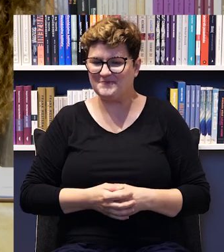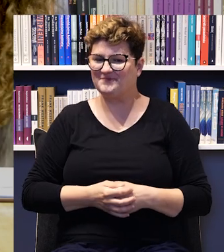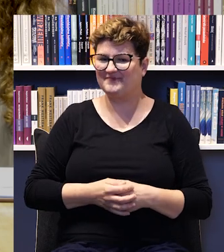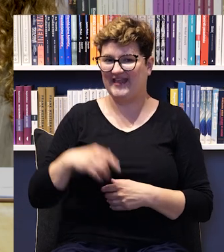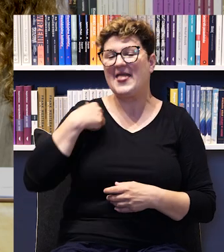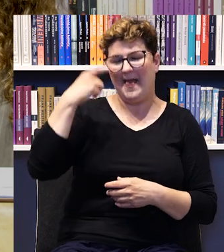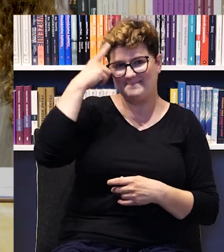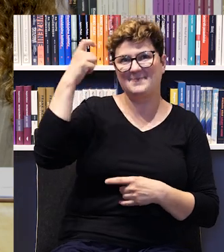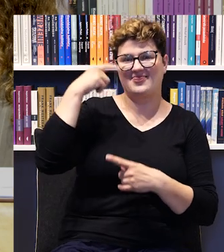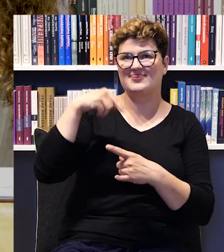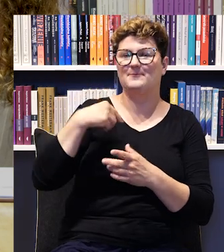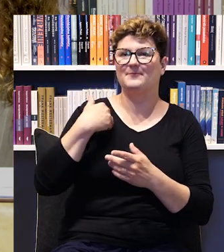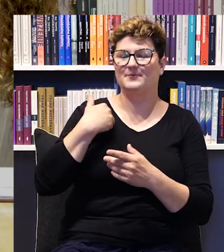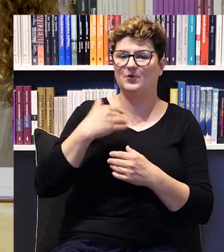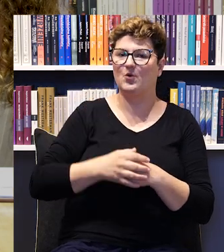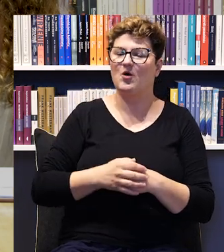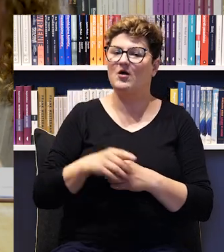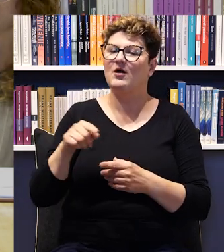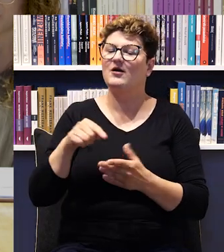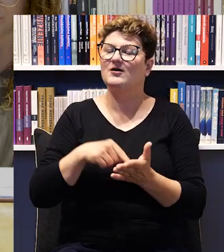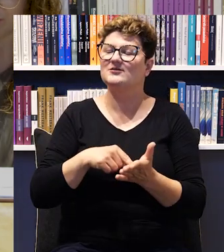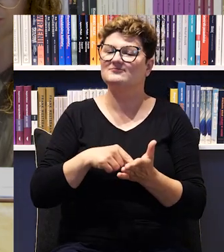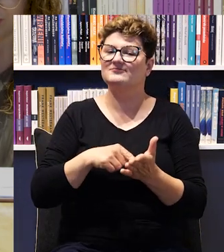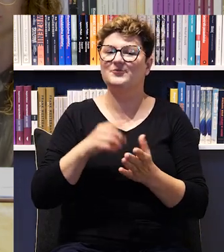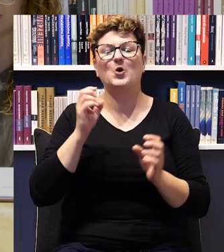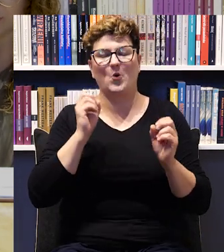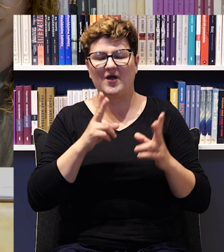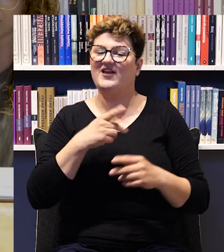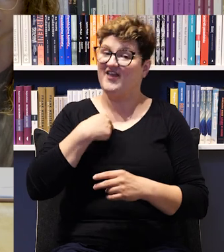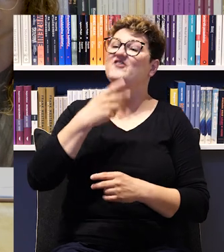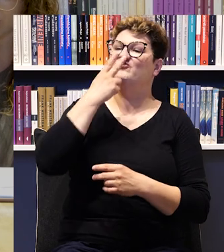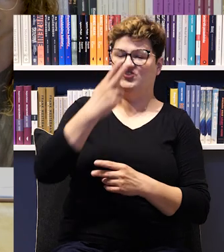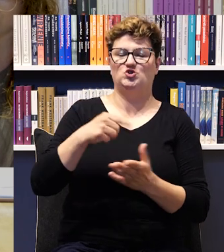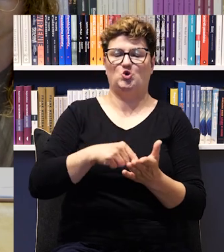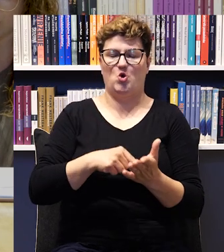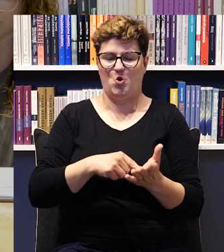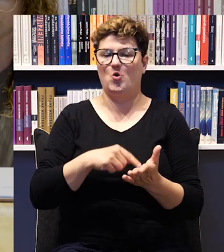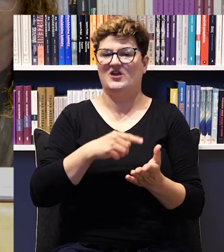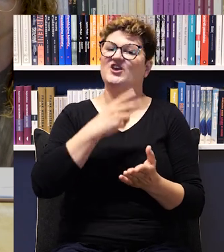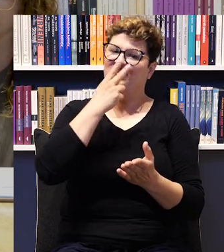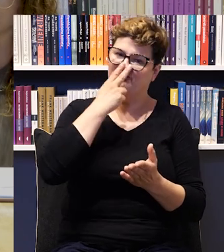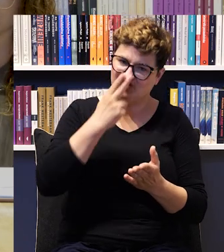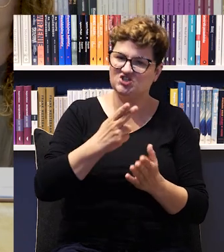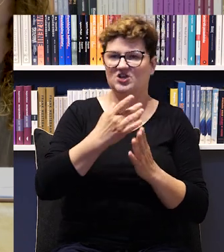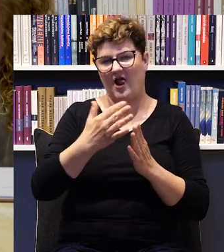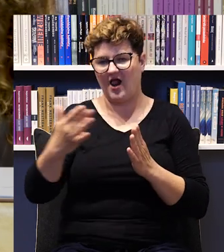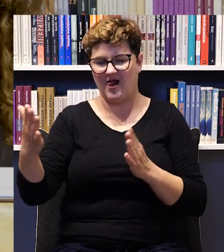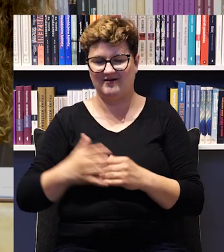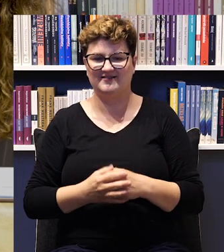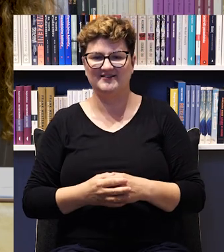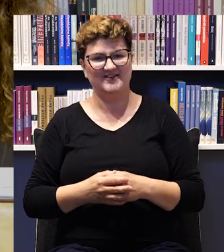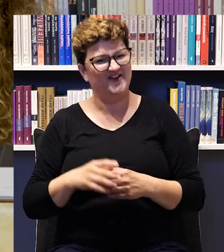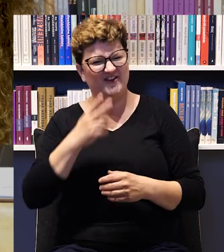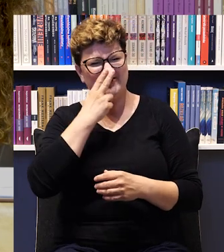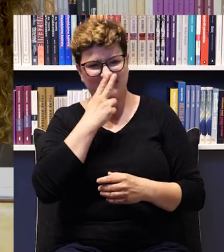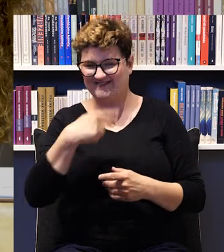Ja pamiętam z pamięci, to było i widzi. A, okej. Okay. I widzę, przepraszam, okay, okay. Ale już byłam blisko. To, nie, dobra, widzisz,